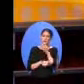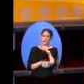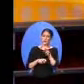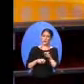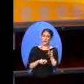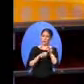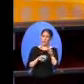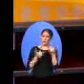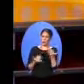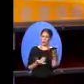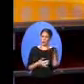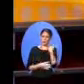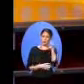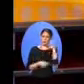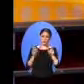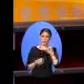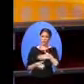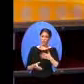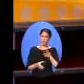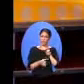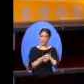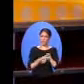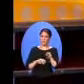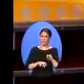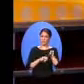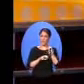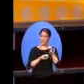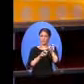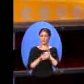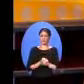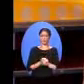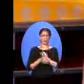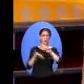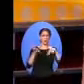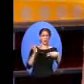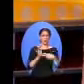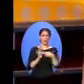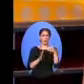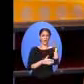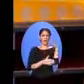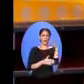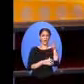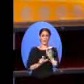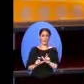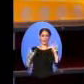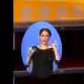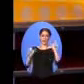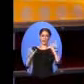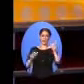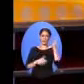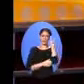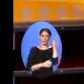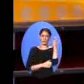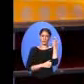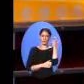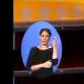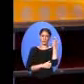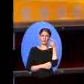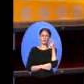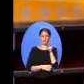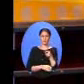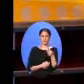התהלוכה היום, את הצעדה למי שרוצה להגיע. כן, התוכנית הלאומית למניעת אובדנות, שזה הבייבי